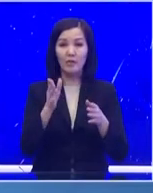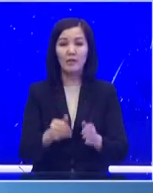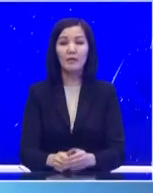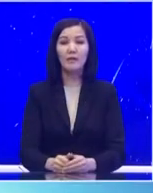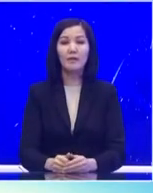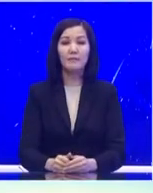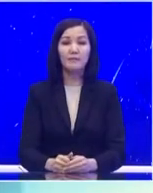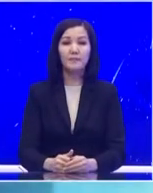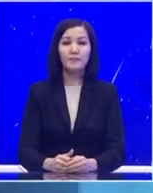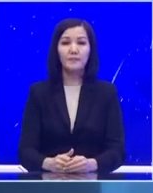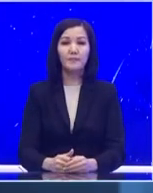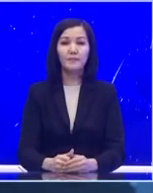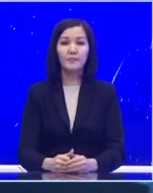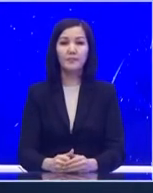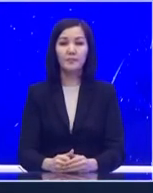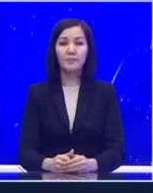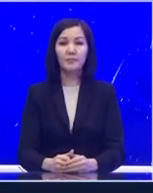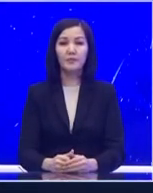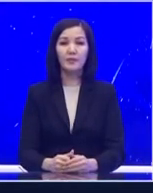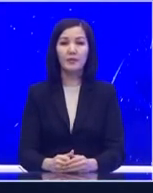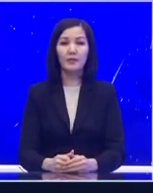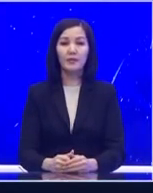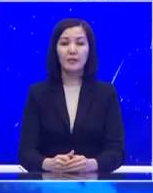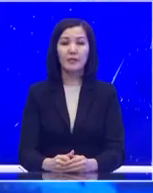Надир Хамзин, Жетісу телеарнасы, Талдықорған.